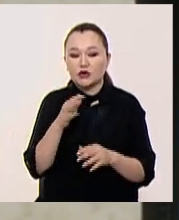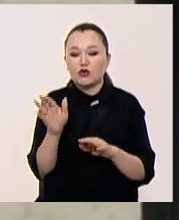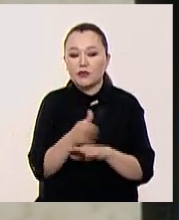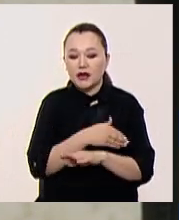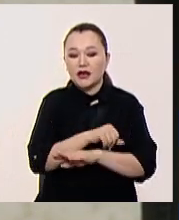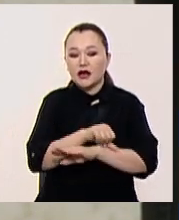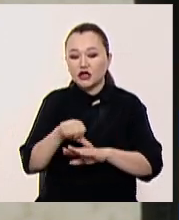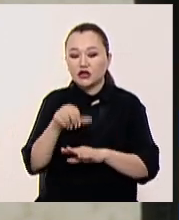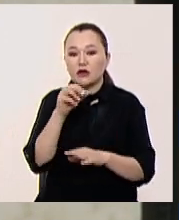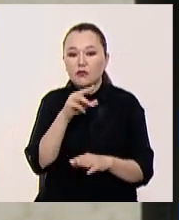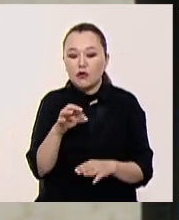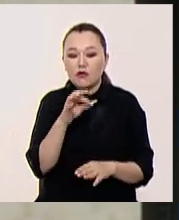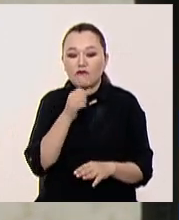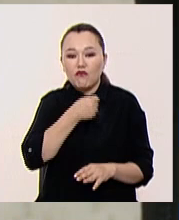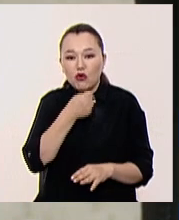по возрасту,